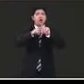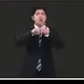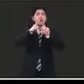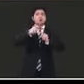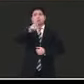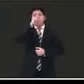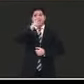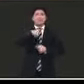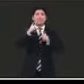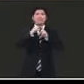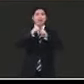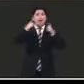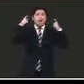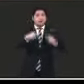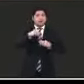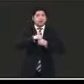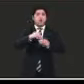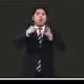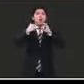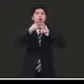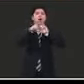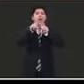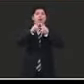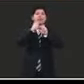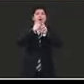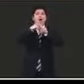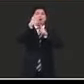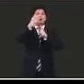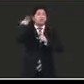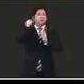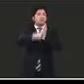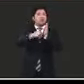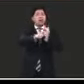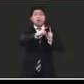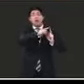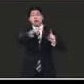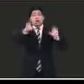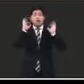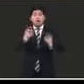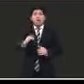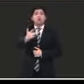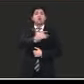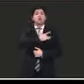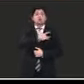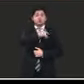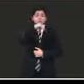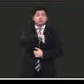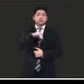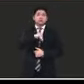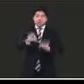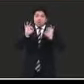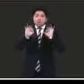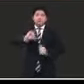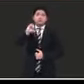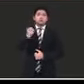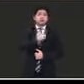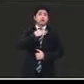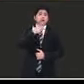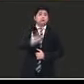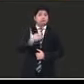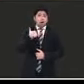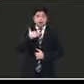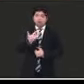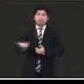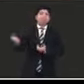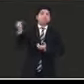Dergahı Orhangazi devrinden beri bu toprakların Gönül pınarlarından biri olmuş attığımız